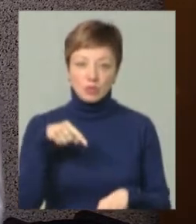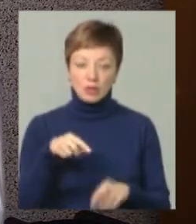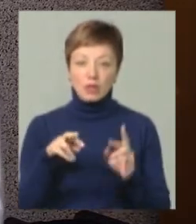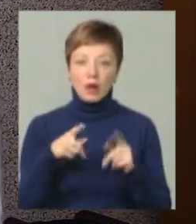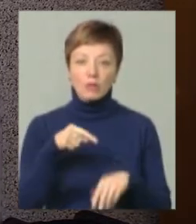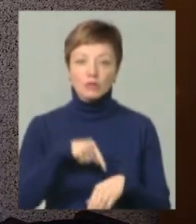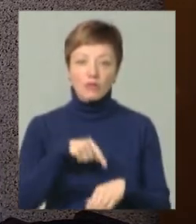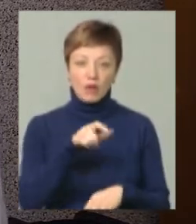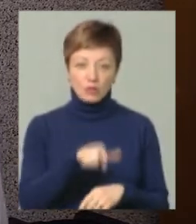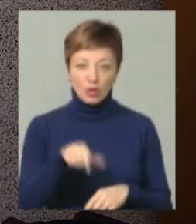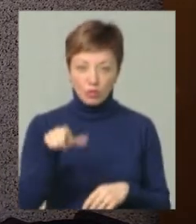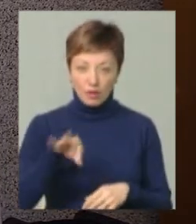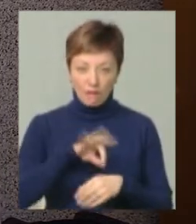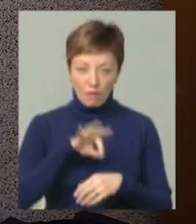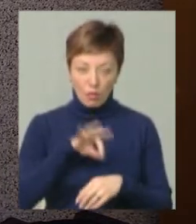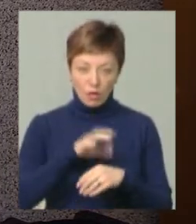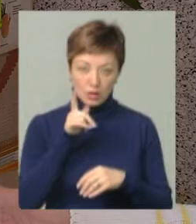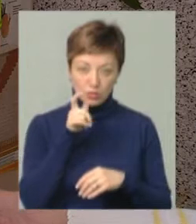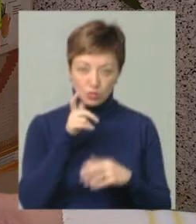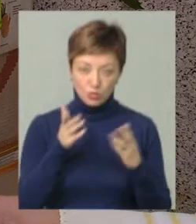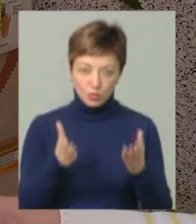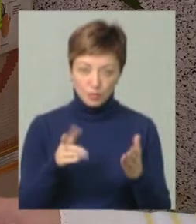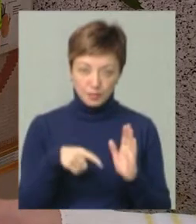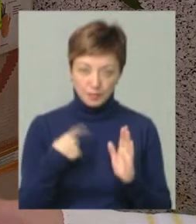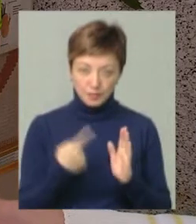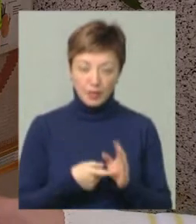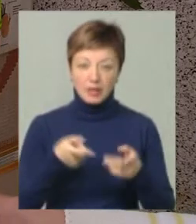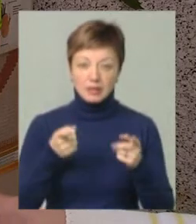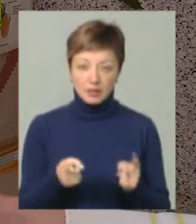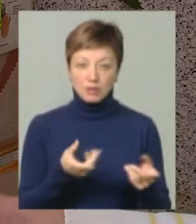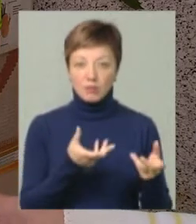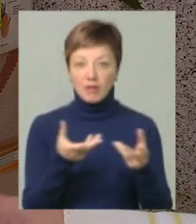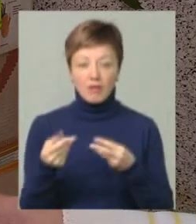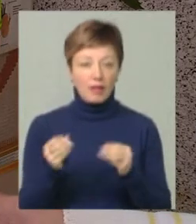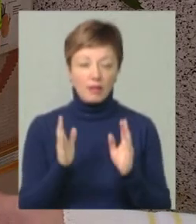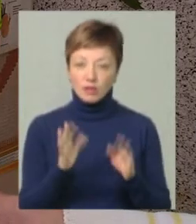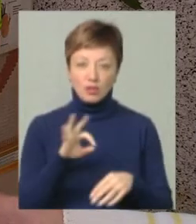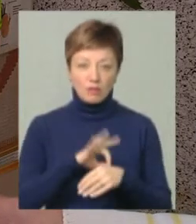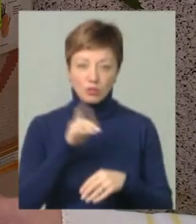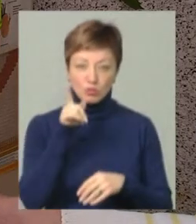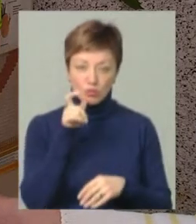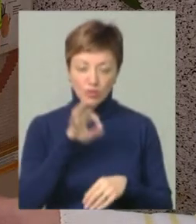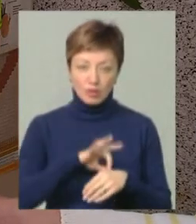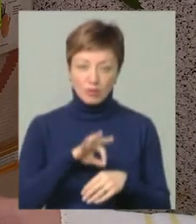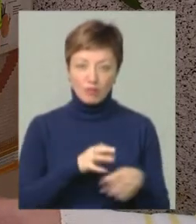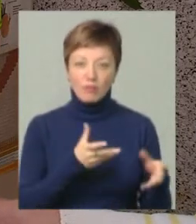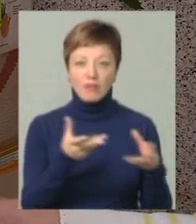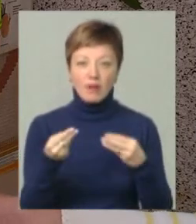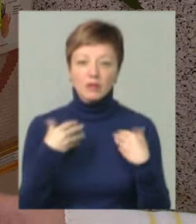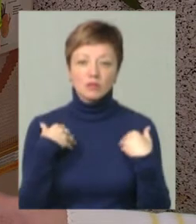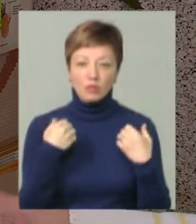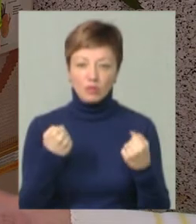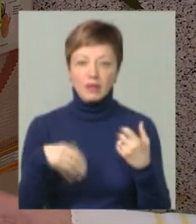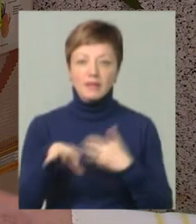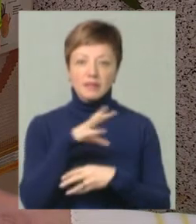як почуваються люди, хворі на цукровий діабет? Звісно, вони впливають не лише на хворих на цукровий діабет, вони впливають і на здорових, і